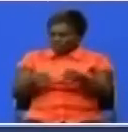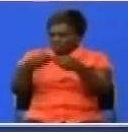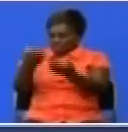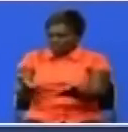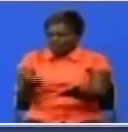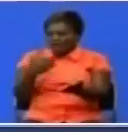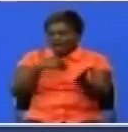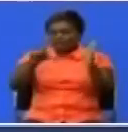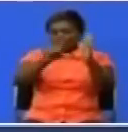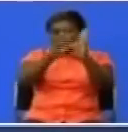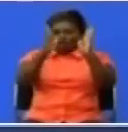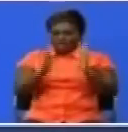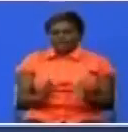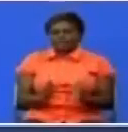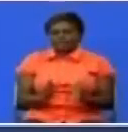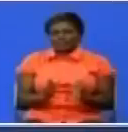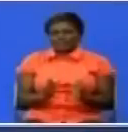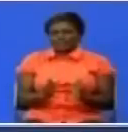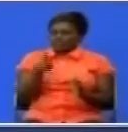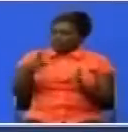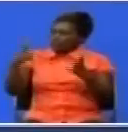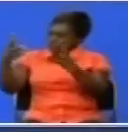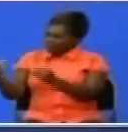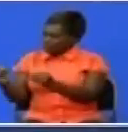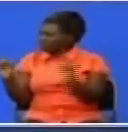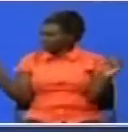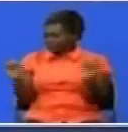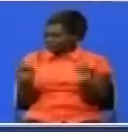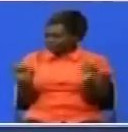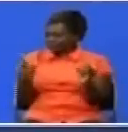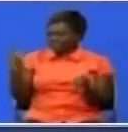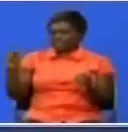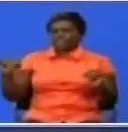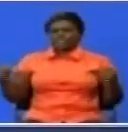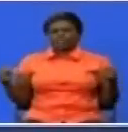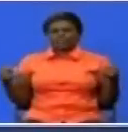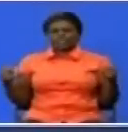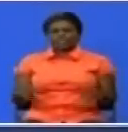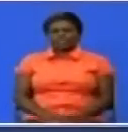Tutakuwa na wakili George Kithi, na kusihi uendelee kuwa nasi kwenye KTN News.